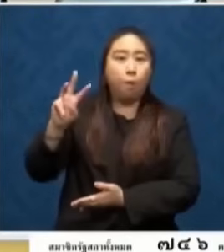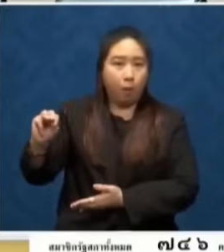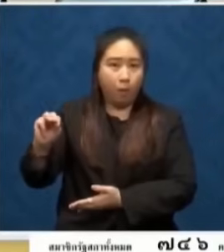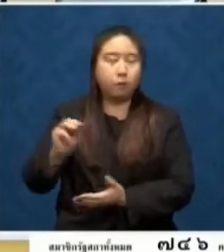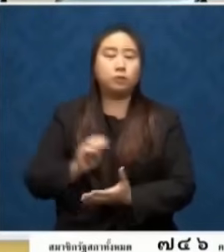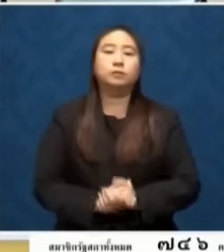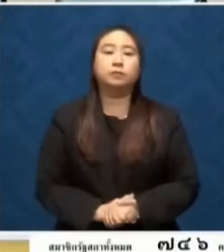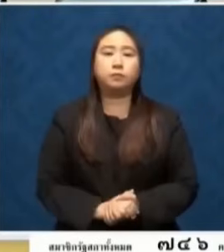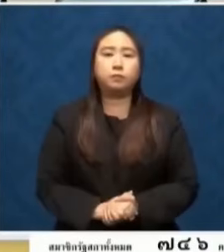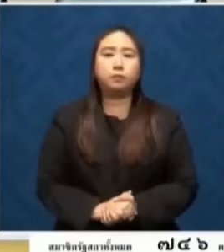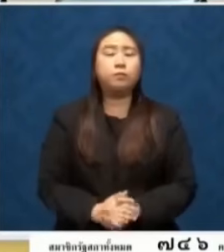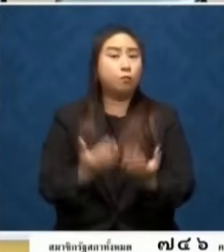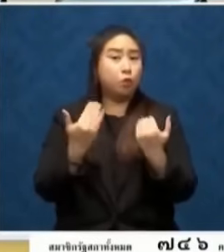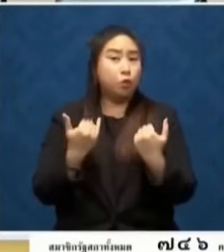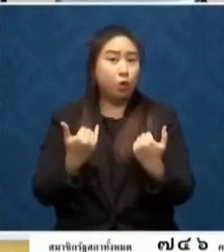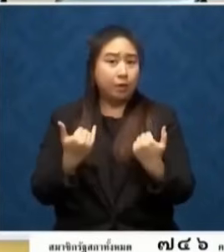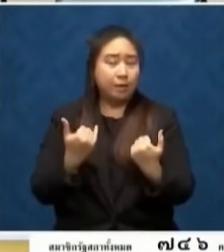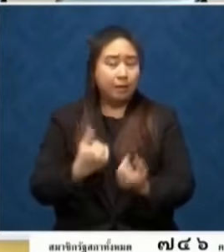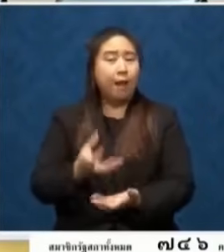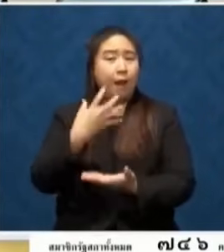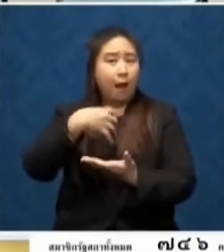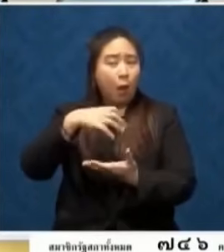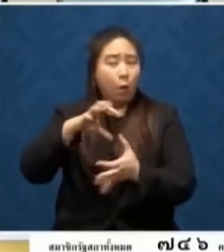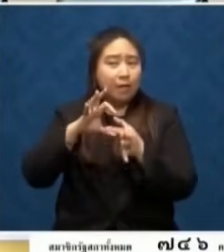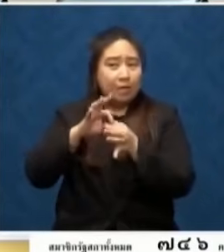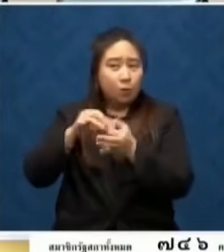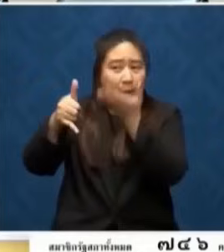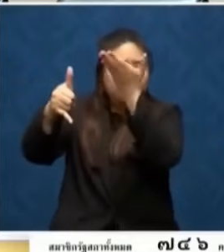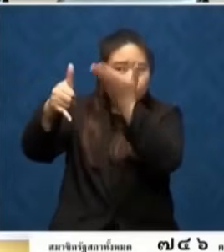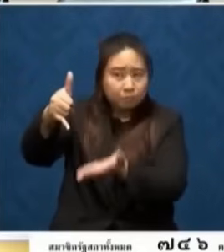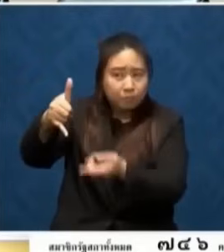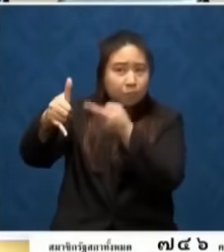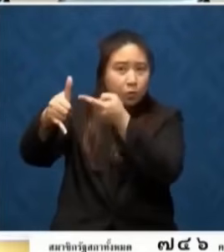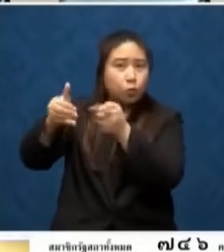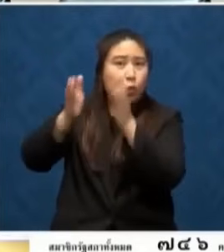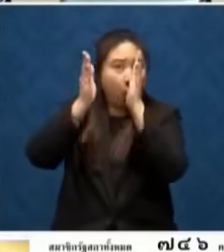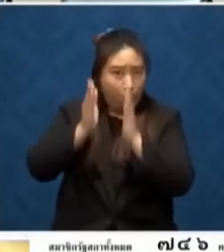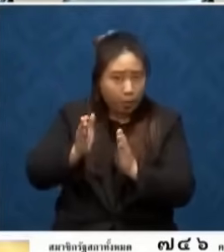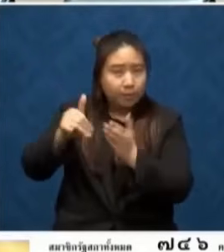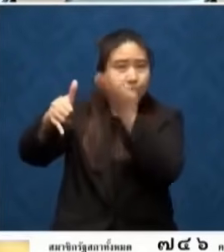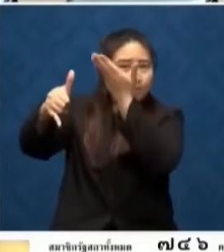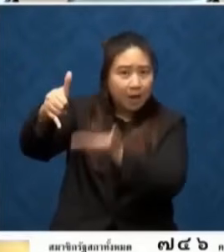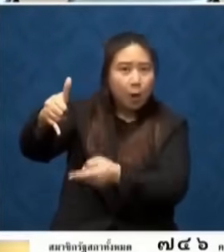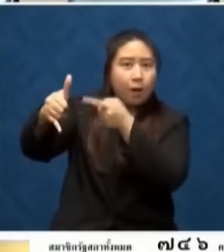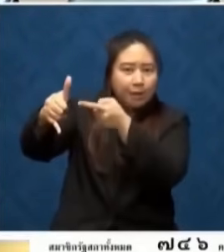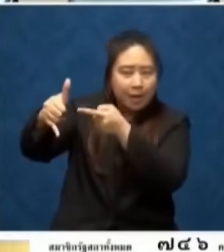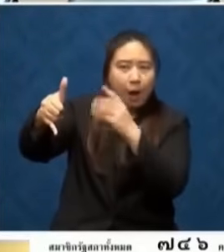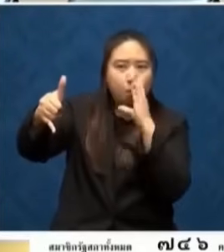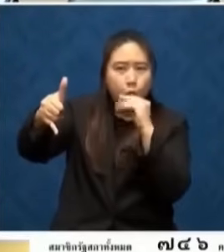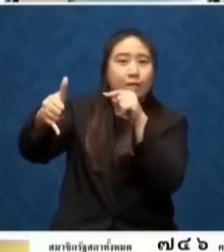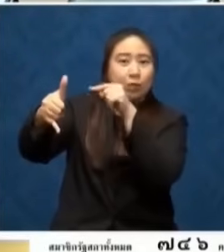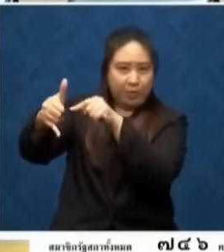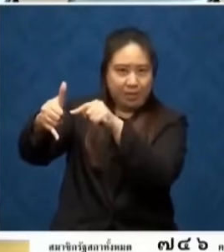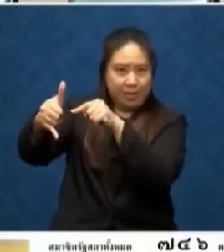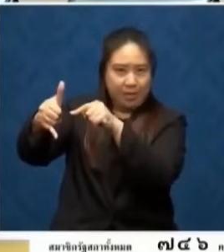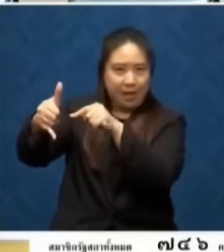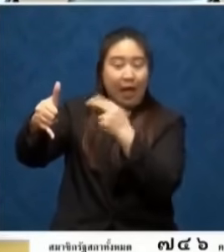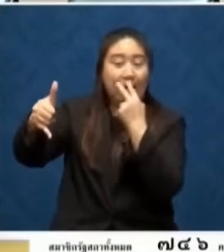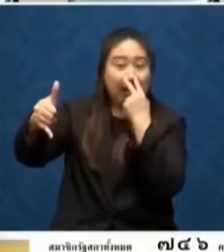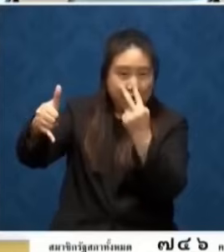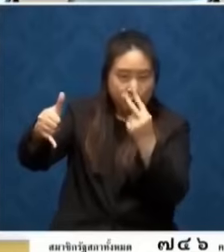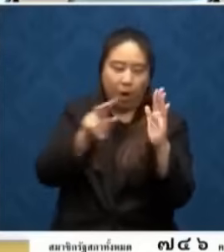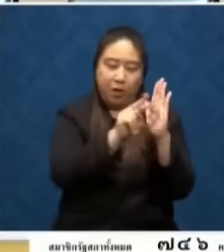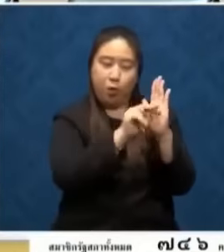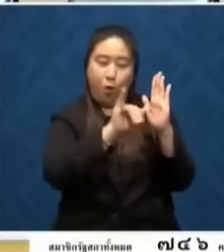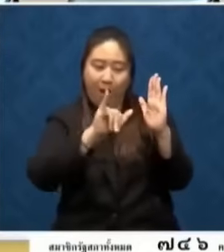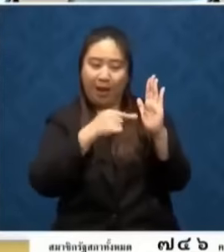ดังนั้นการพูดถึงความสามารถตัวบุคคลก็เป็นส่วนหนึ่งที่จะทำให้เราเห็นว่านโยบายนั้นจะเป็นไปได้จริงหรือ